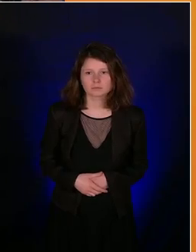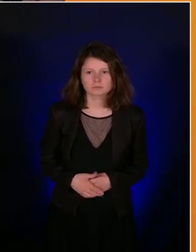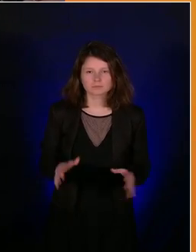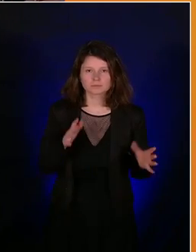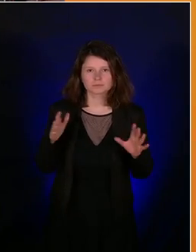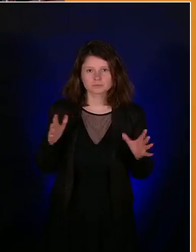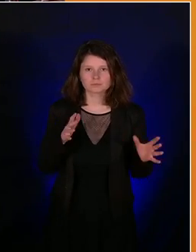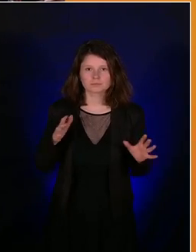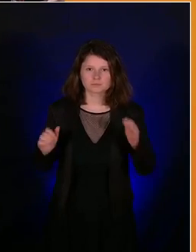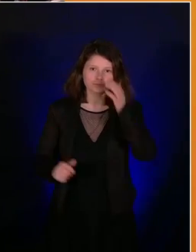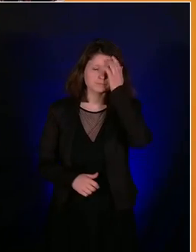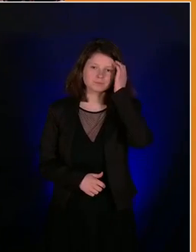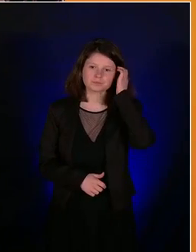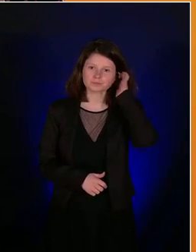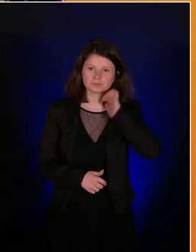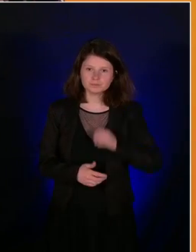là